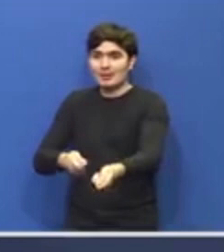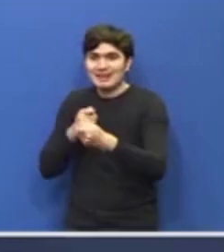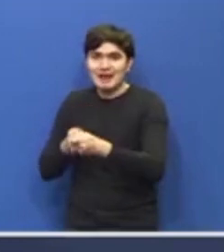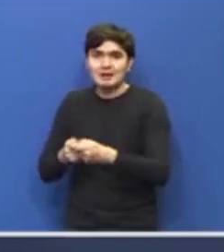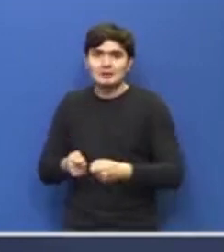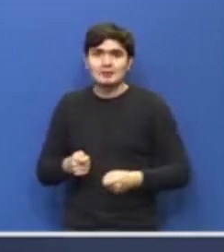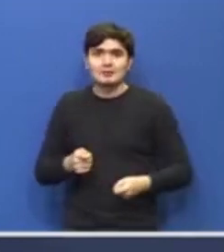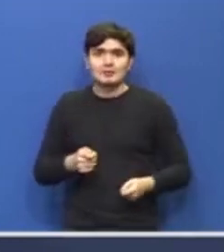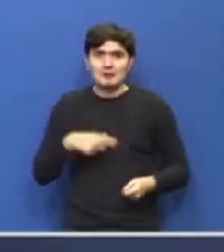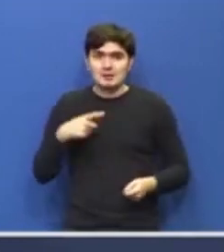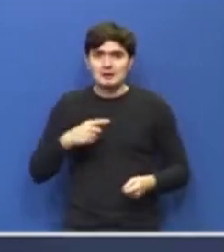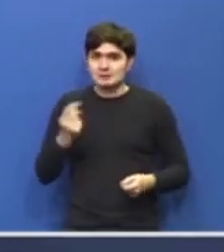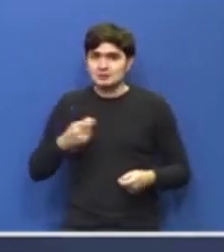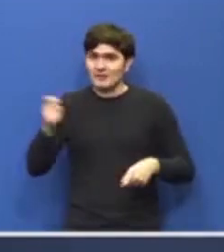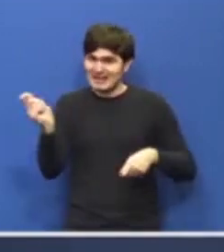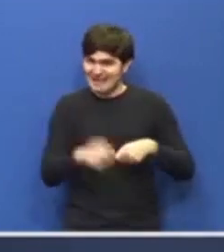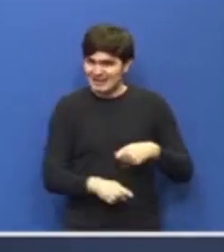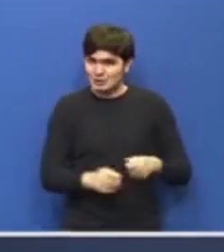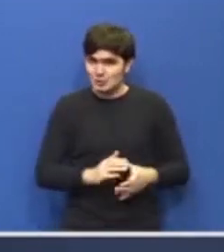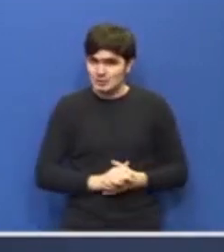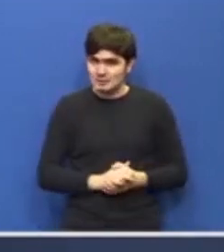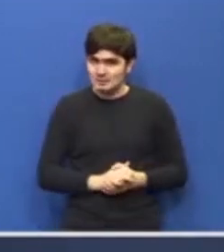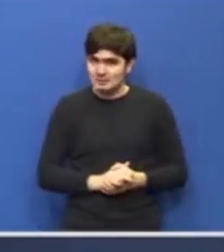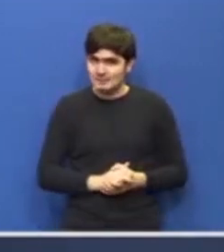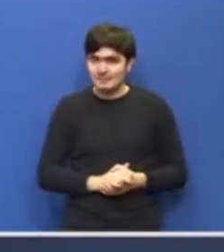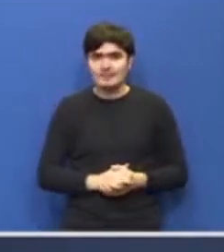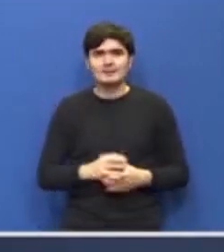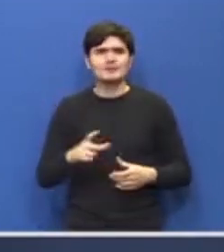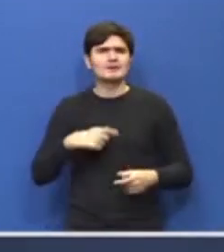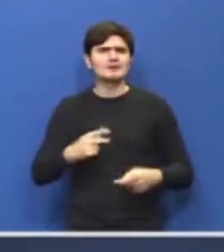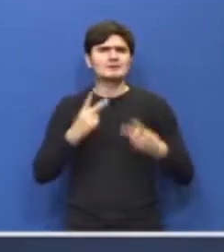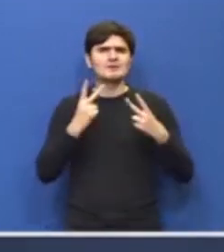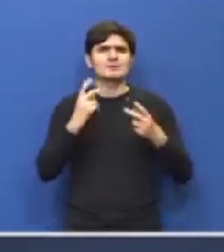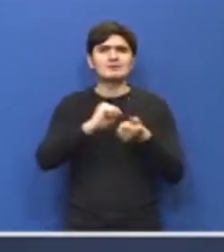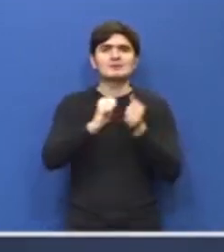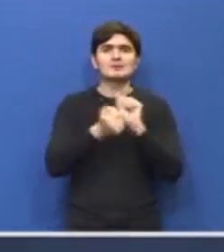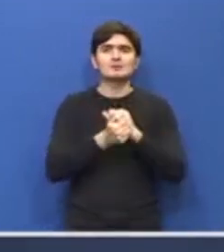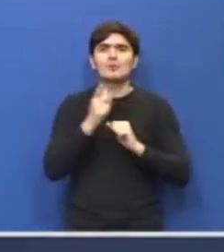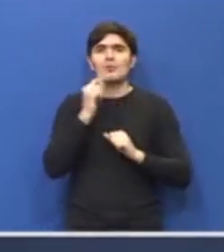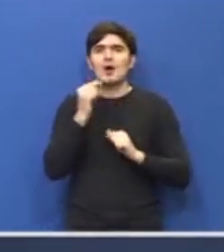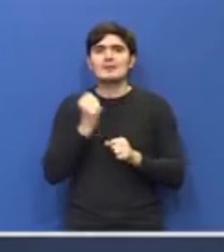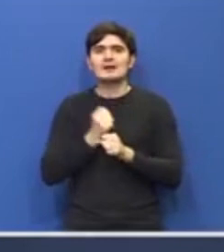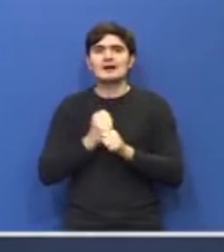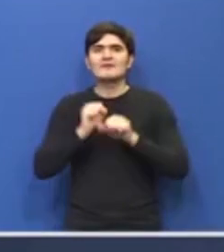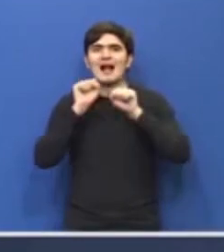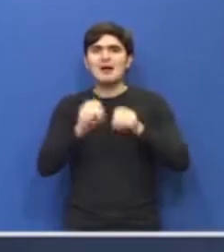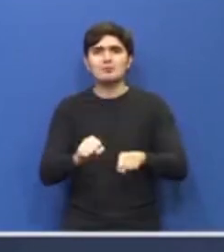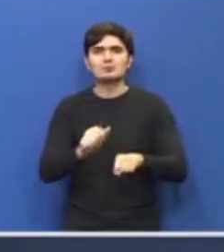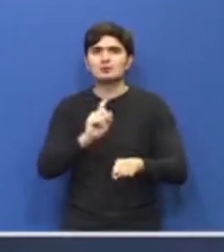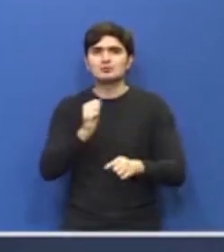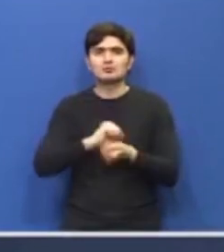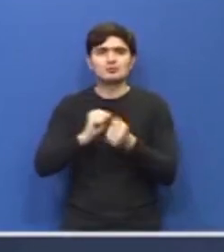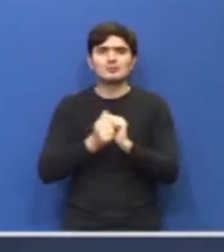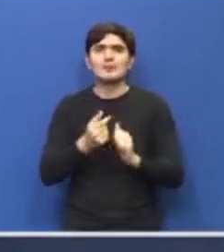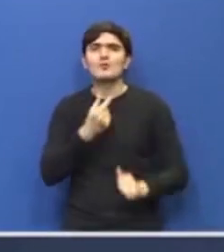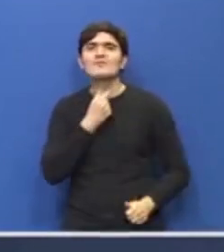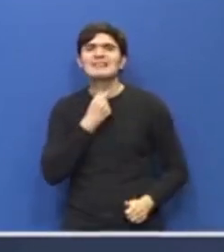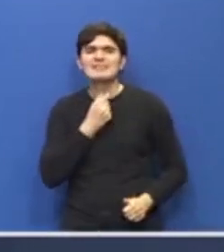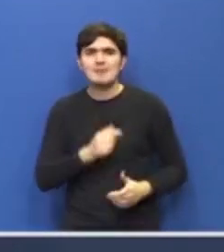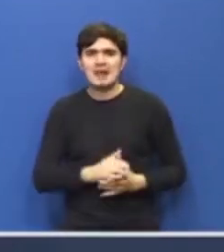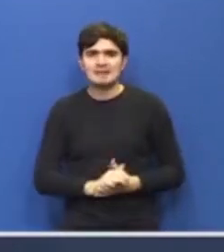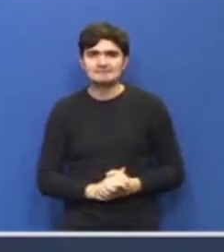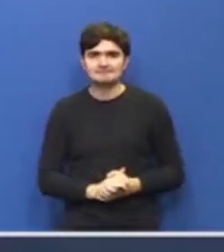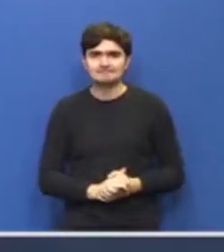Există sancțiuni? Se vor lua în calcul sancțiuni? E important să ne luptăm cu abuzatorii, nu cu victimele lor.